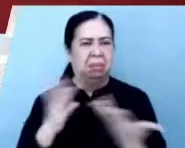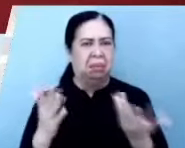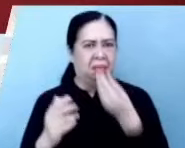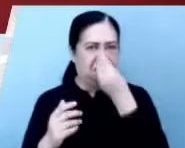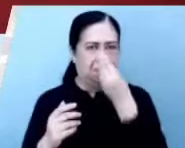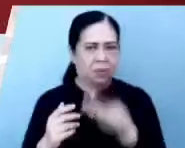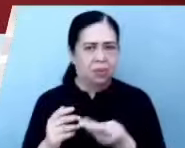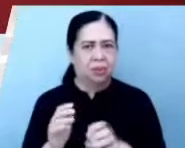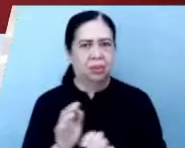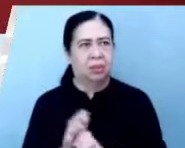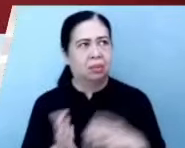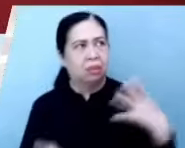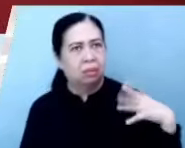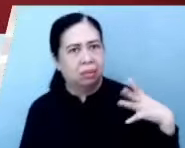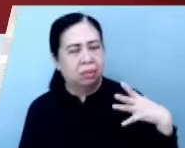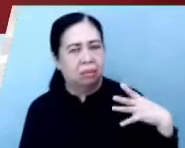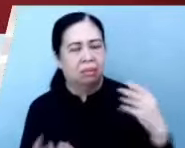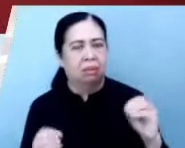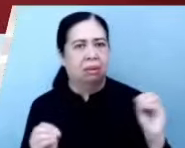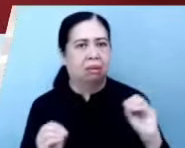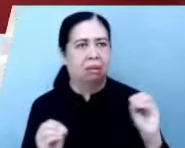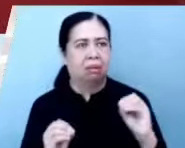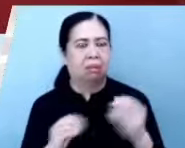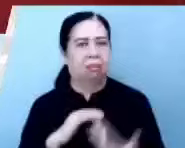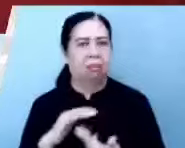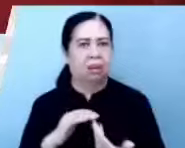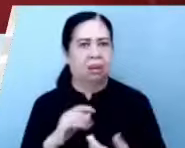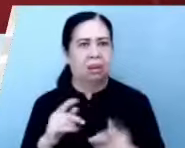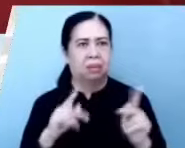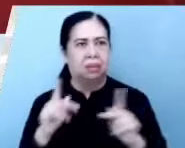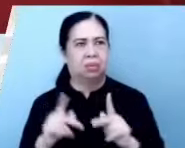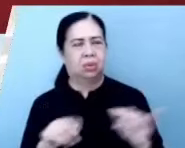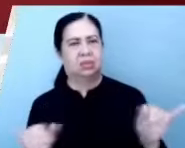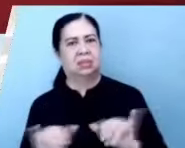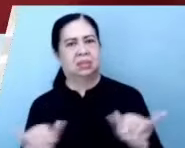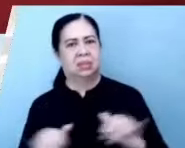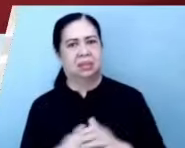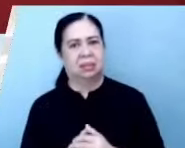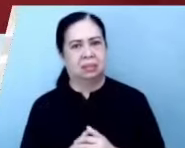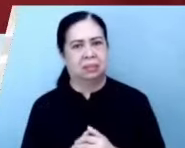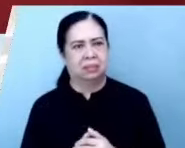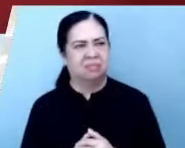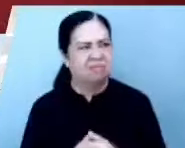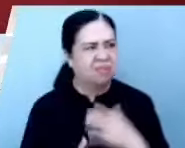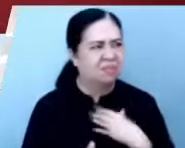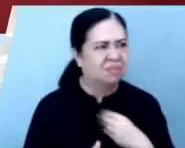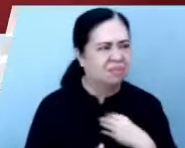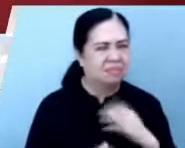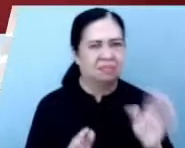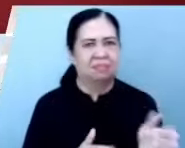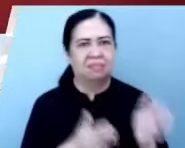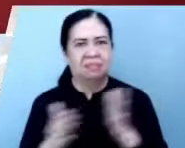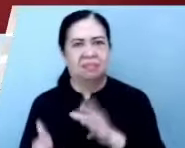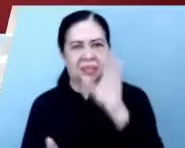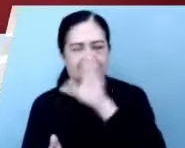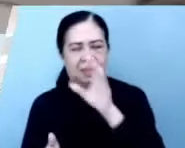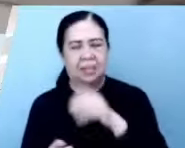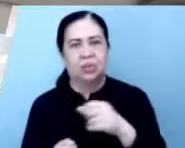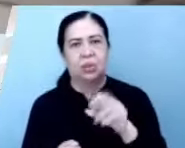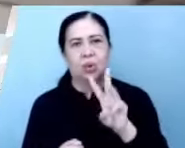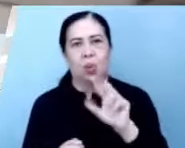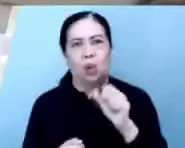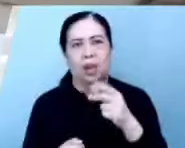ako sa puti. So, yung mamimili naman ganun din. Hindi bibili ng puti, segunda naman ang babanata nila kasi mas